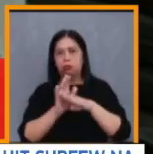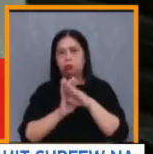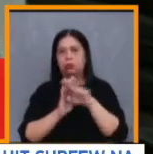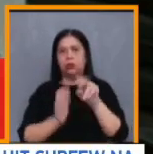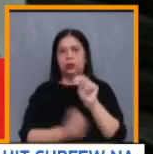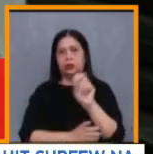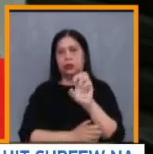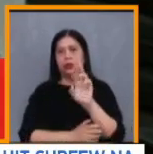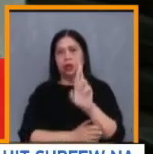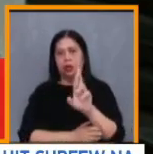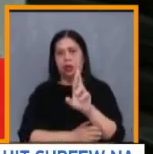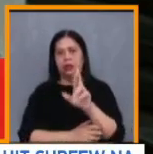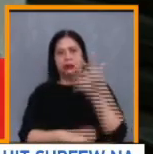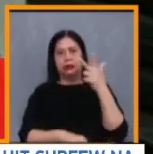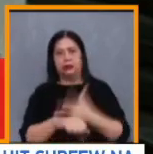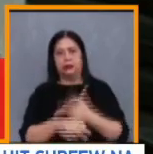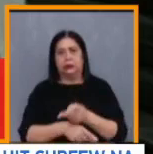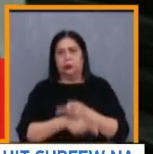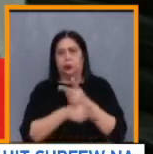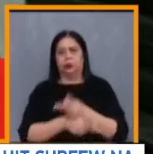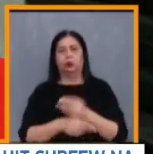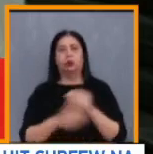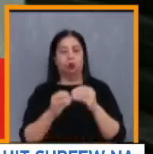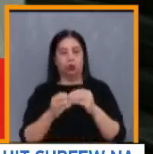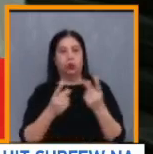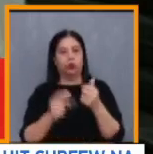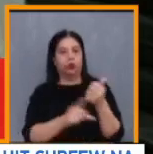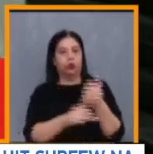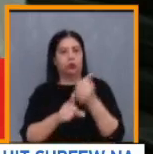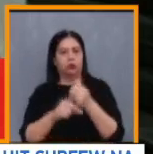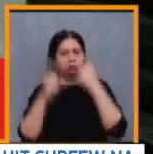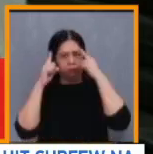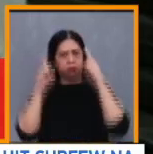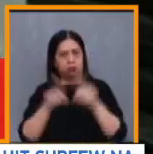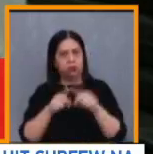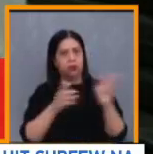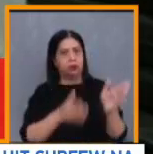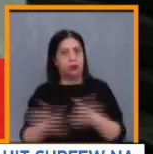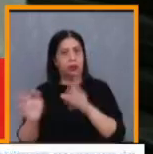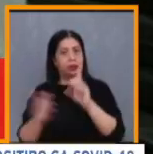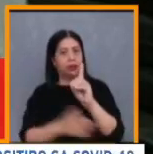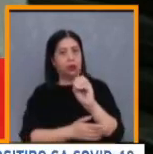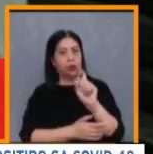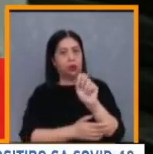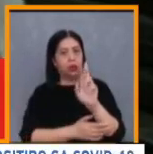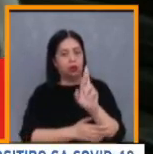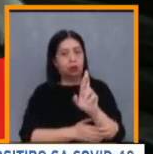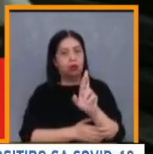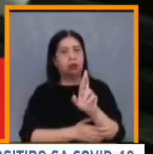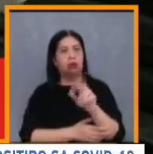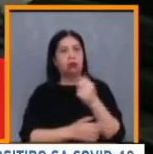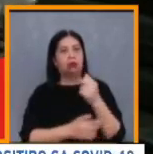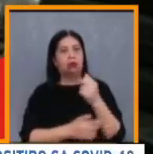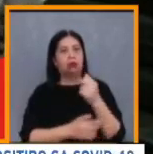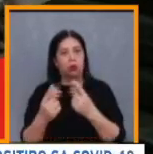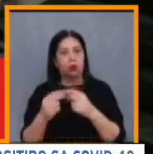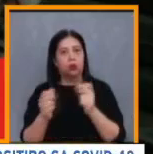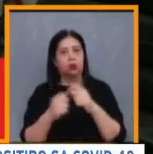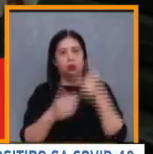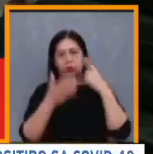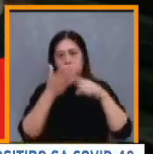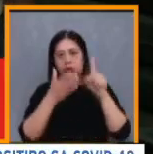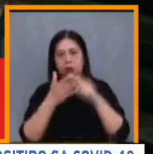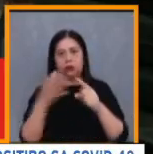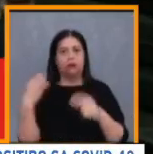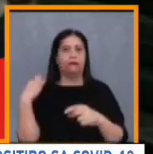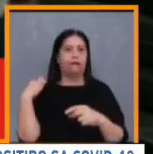tripling ingat pa yung gagawin nila. Pabor din sila dun sa balak ng DOTR na pagsasagawa ng random voluntary antigen